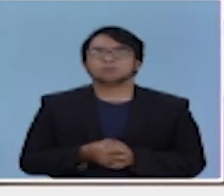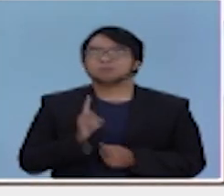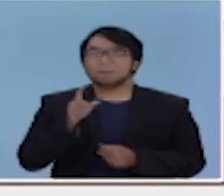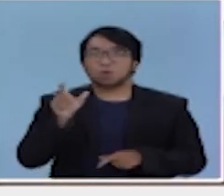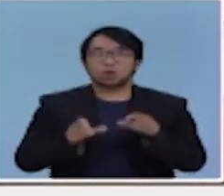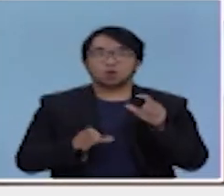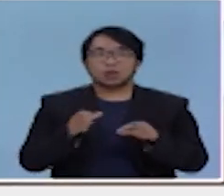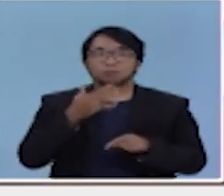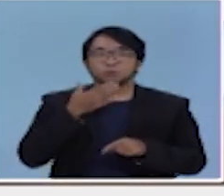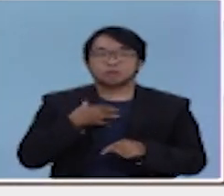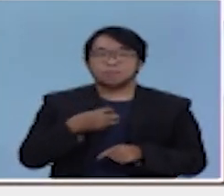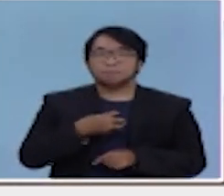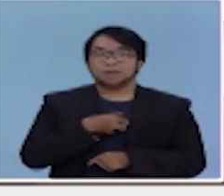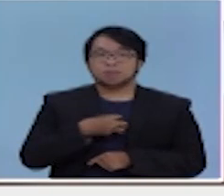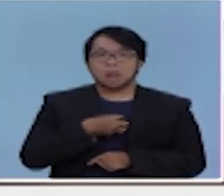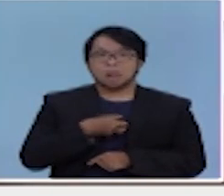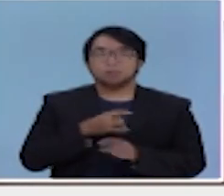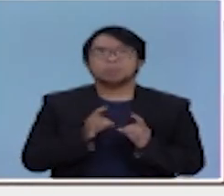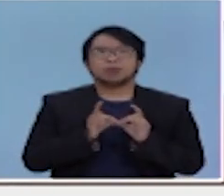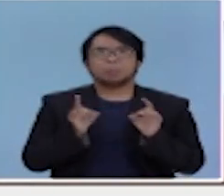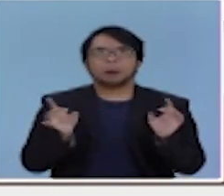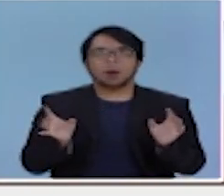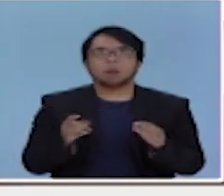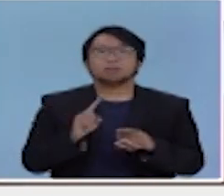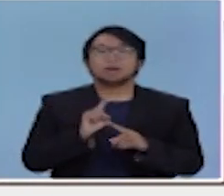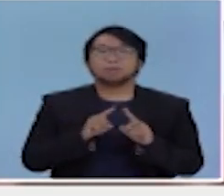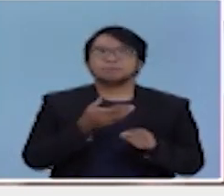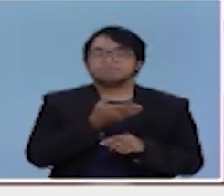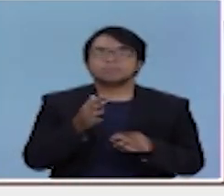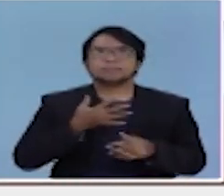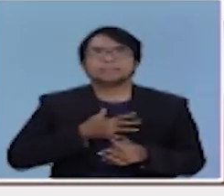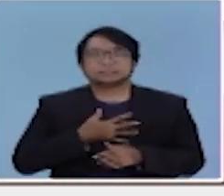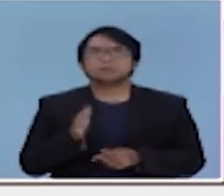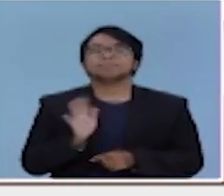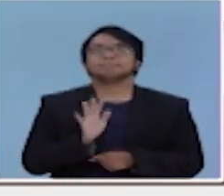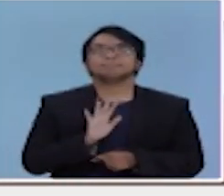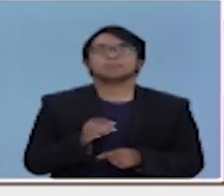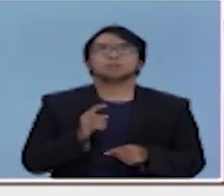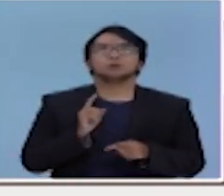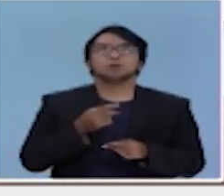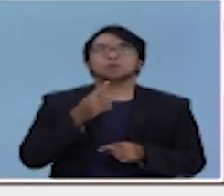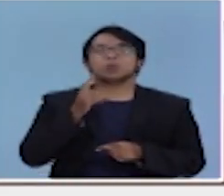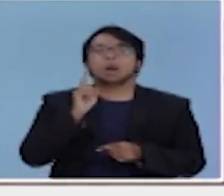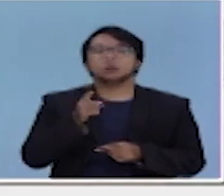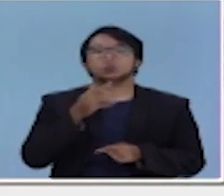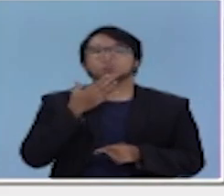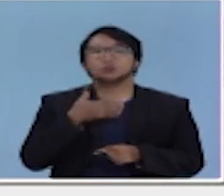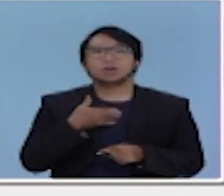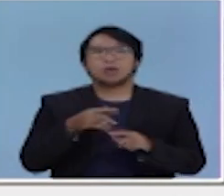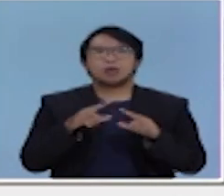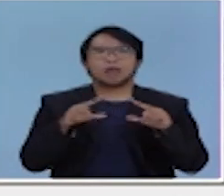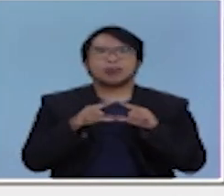ya cuma cuma bisa bilang nggak usah parno dulu yang masih Kita juga harus bawa peralatan perang sendiri nih baratnya pakai masker